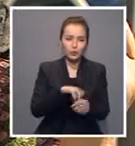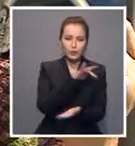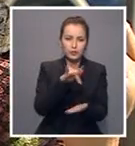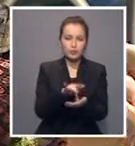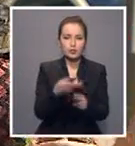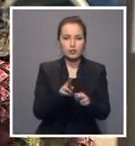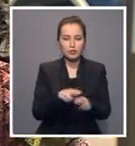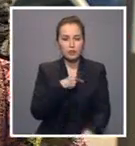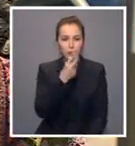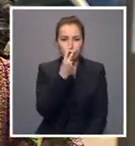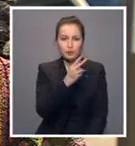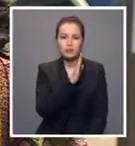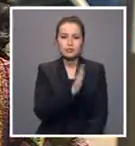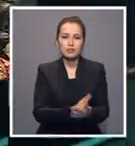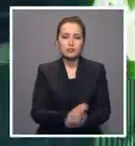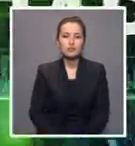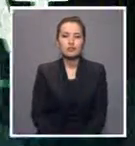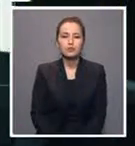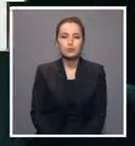деген жерлерде бір база бар екен.